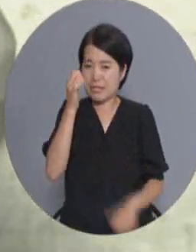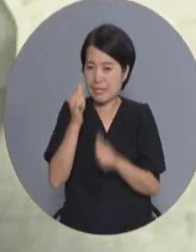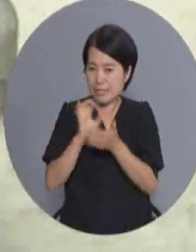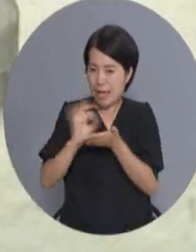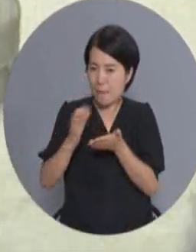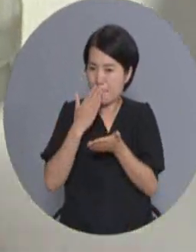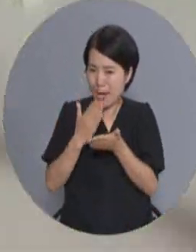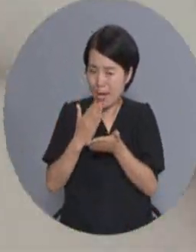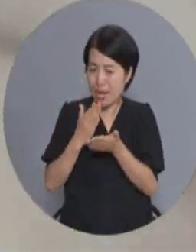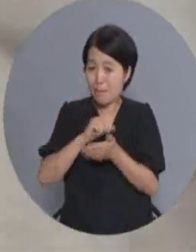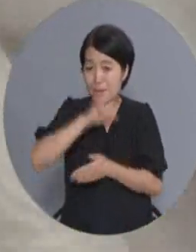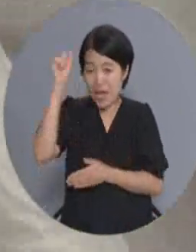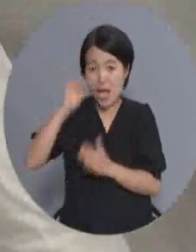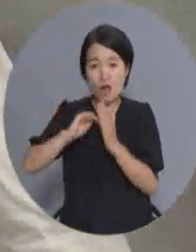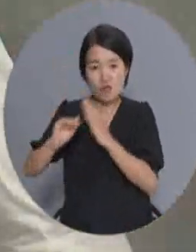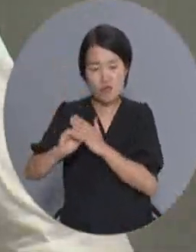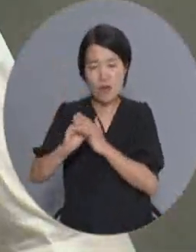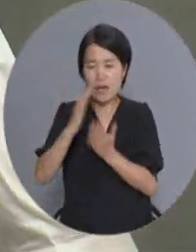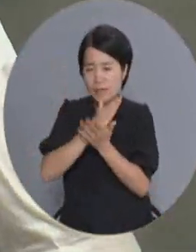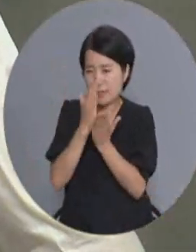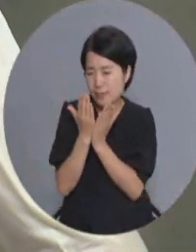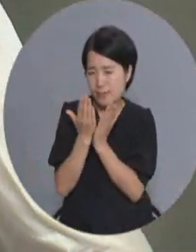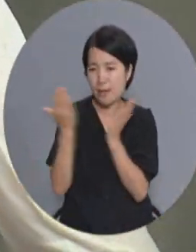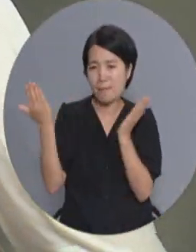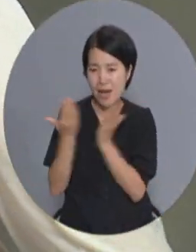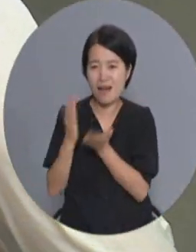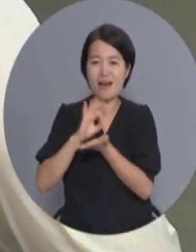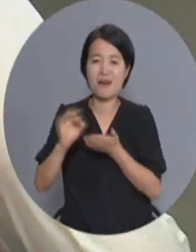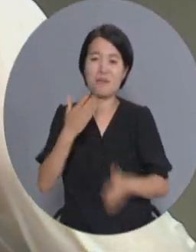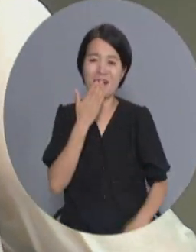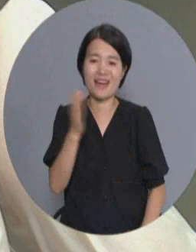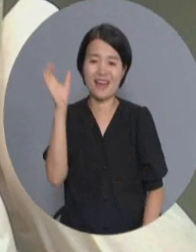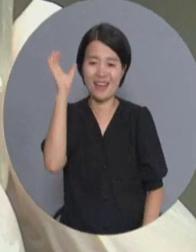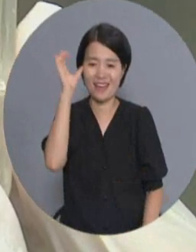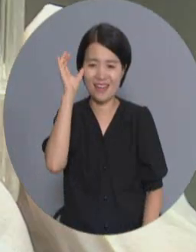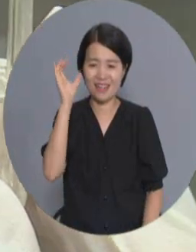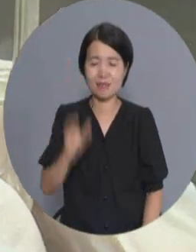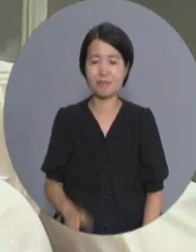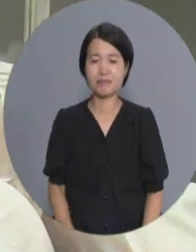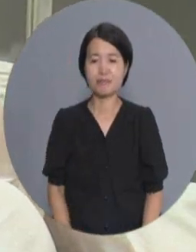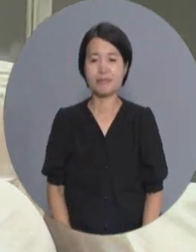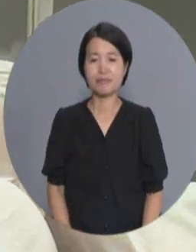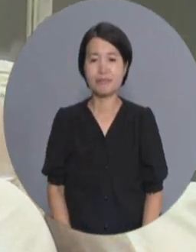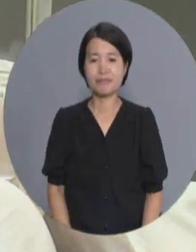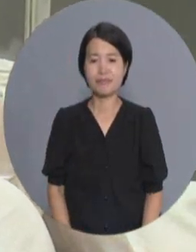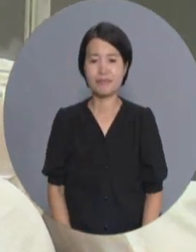통과하면 다양한 분야에 활용될 것으로 기대되고 있습니다. MBC 뉴스 안준호입니다.